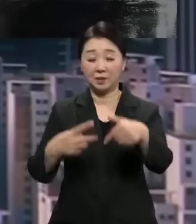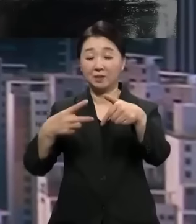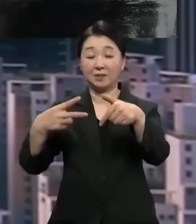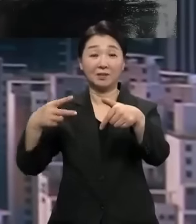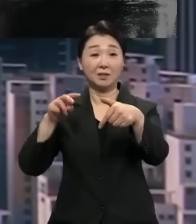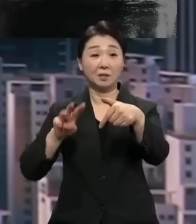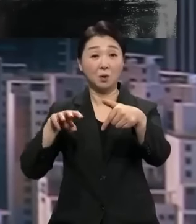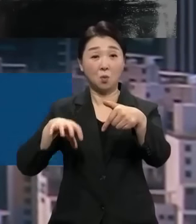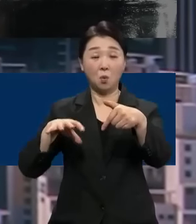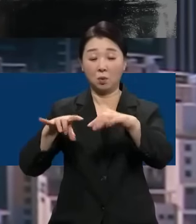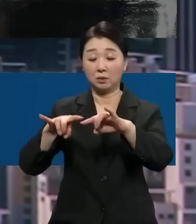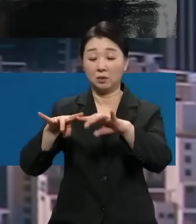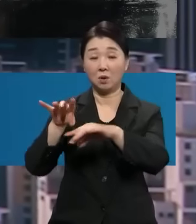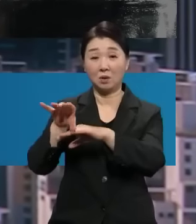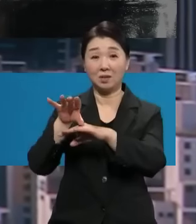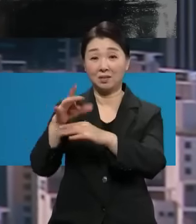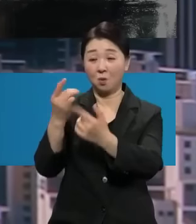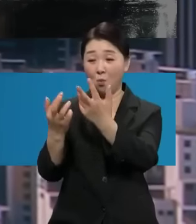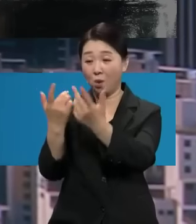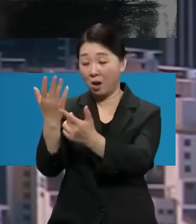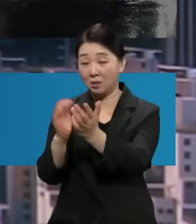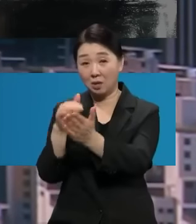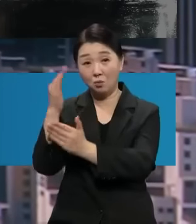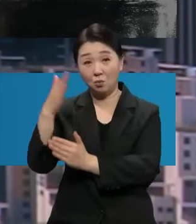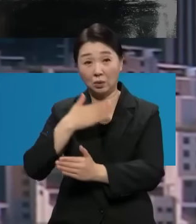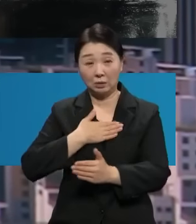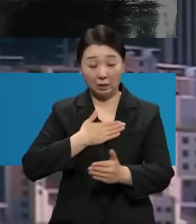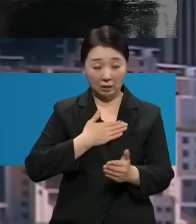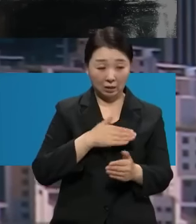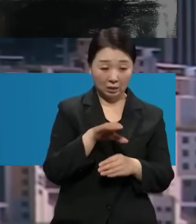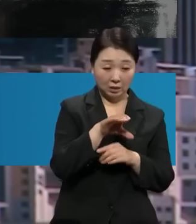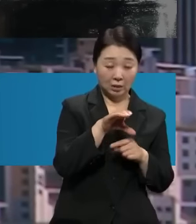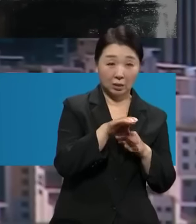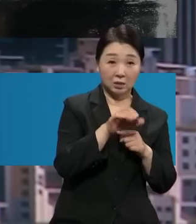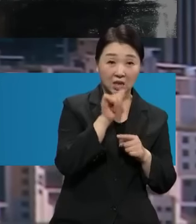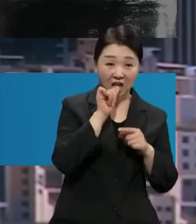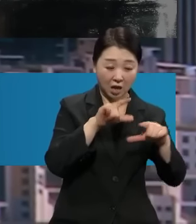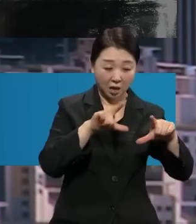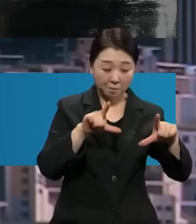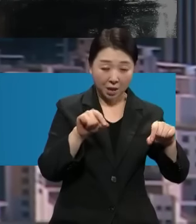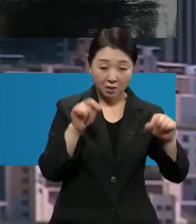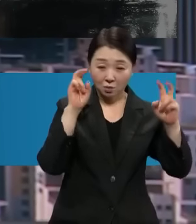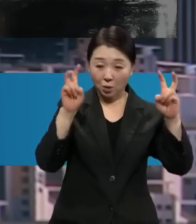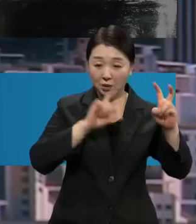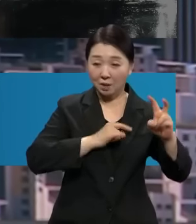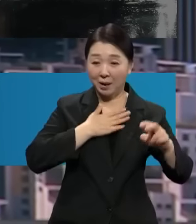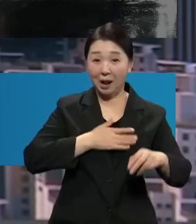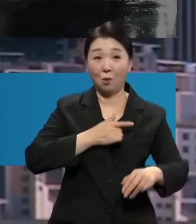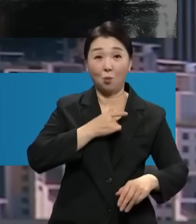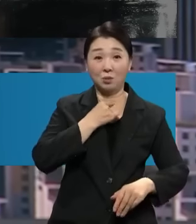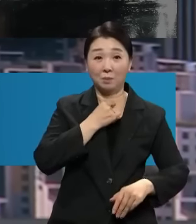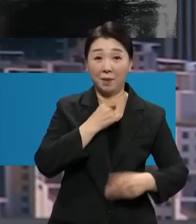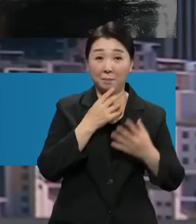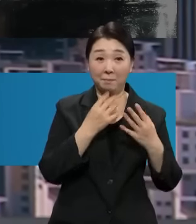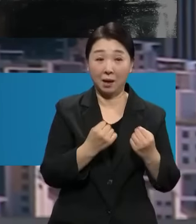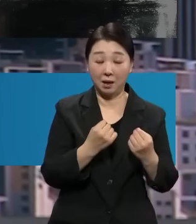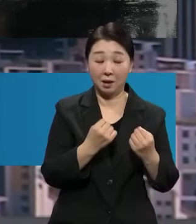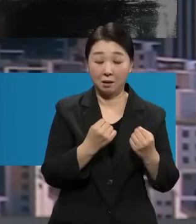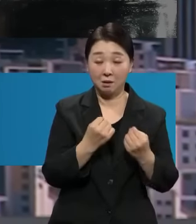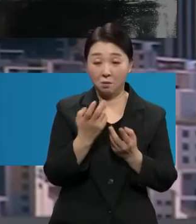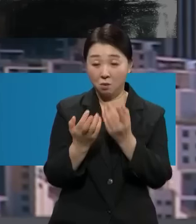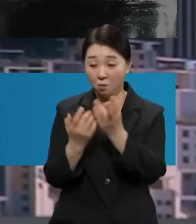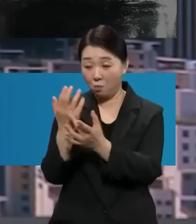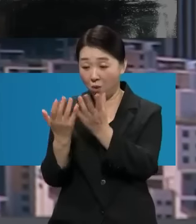인천 전기차 화재 사고 이후 내 차에 들어간 배터리 브랜드를 알고 싶다 이런 운전자가 많아졌습니다 화재에 대한